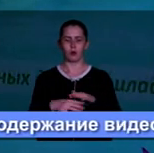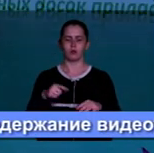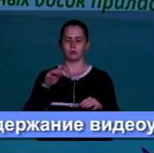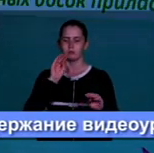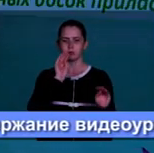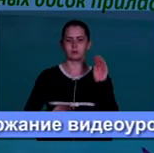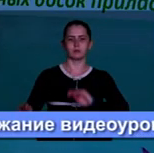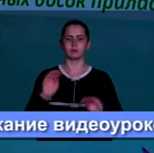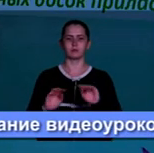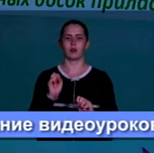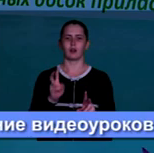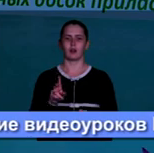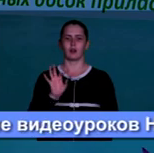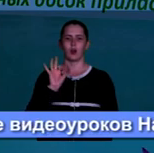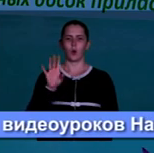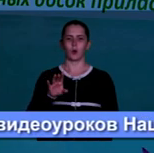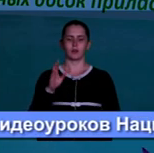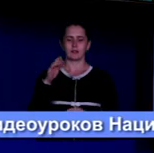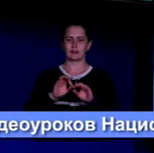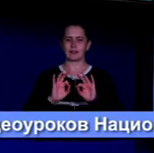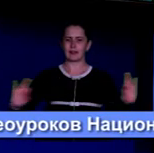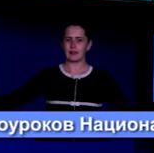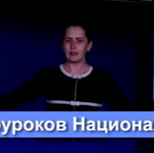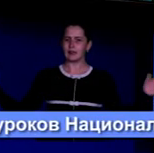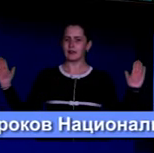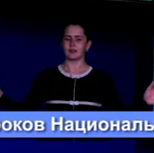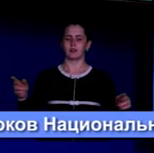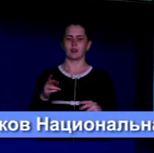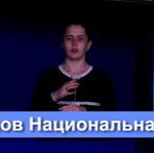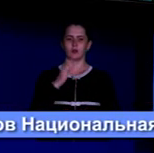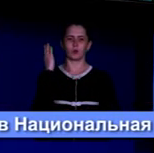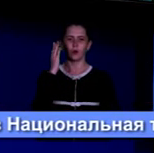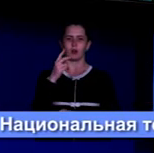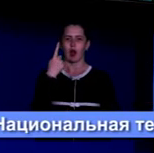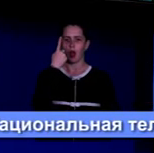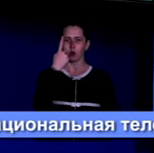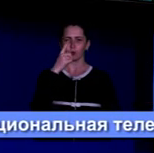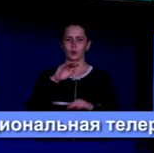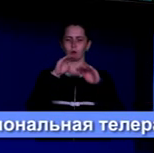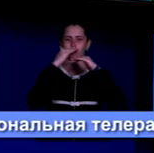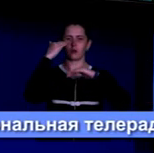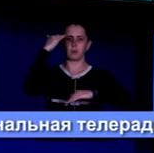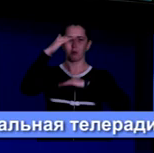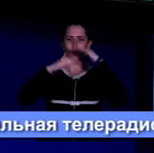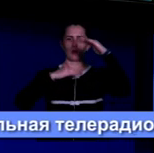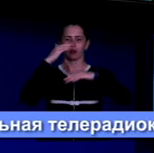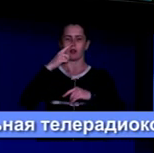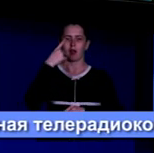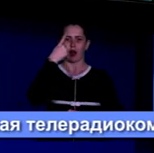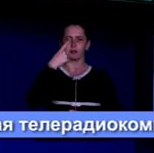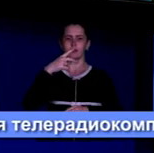Крузо? Он из длинных досок приладил несколько полок, одна на другой.